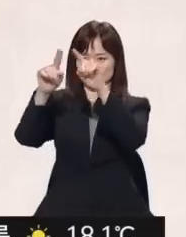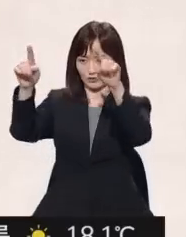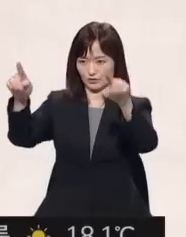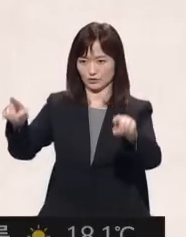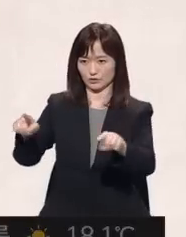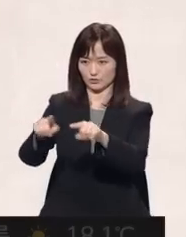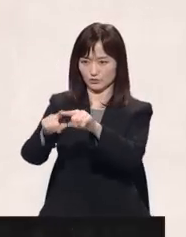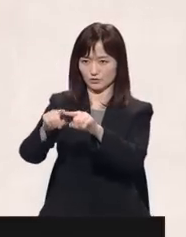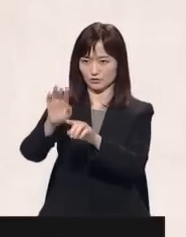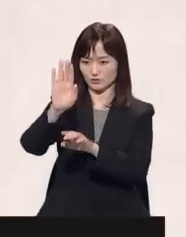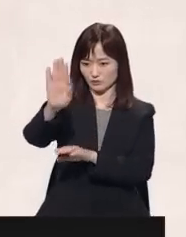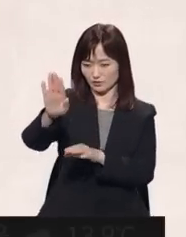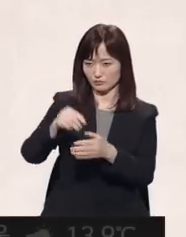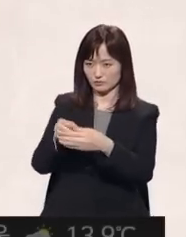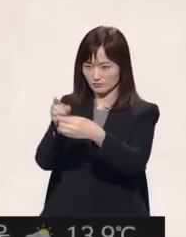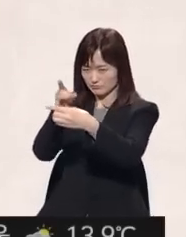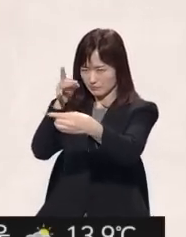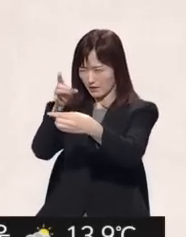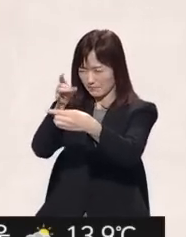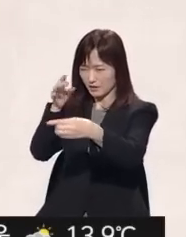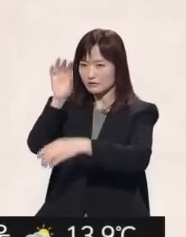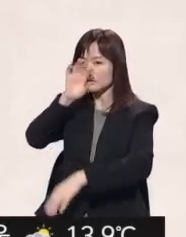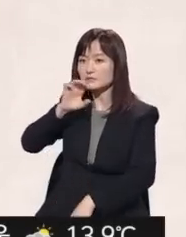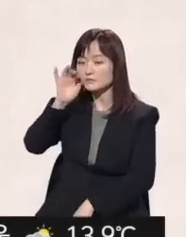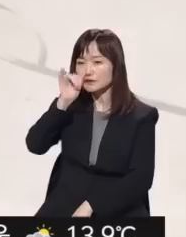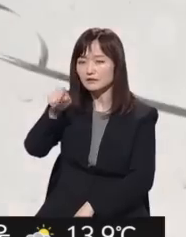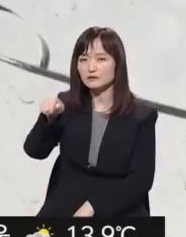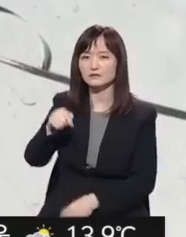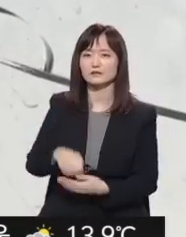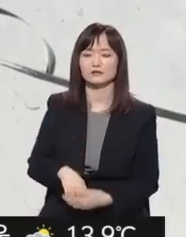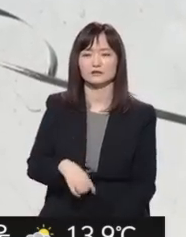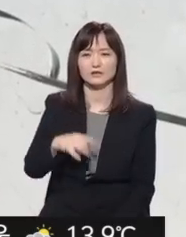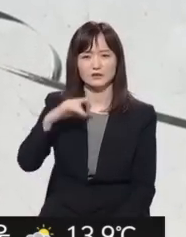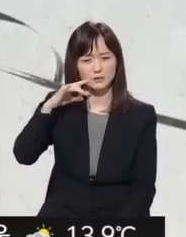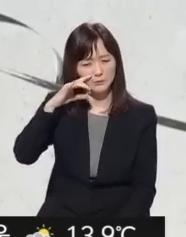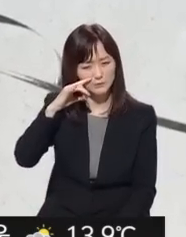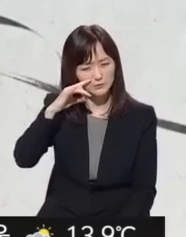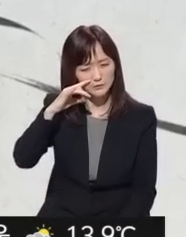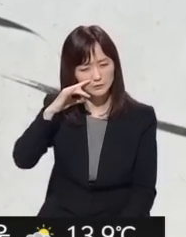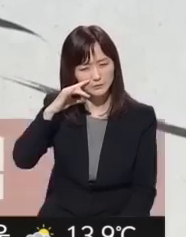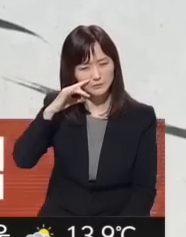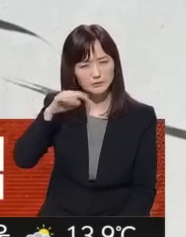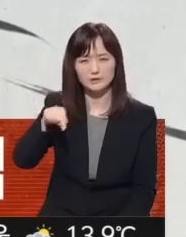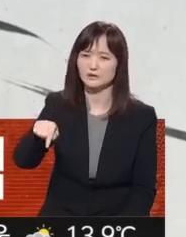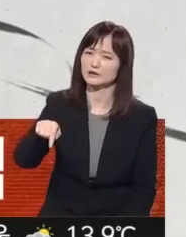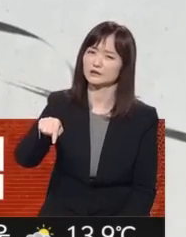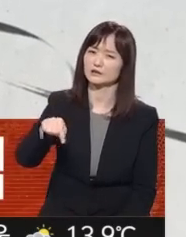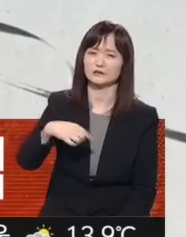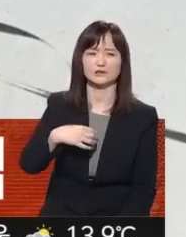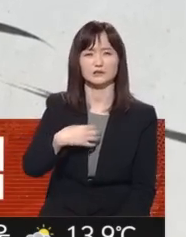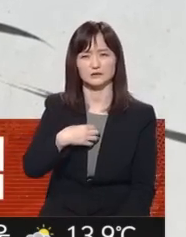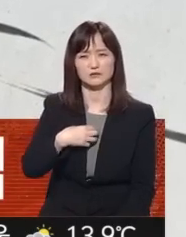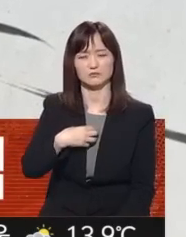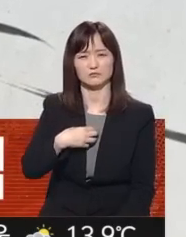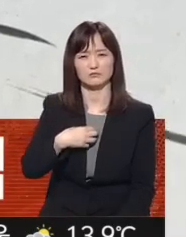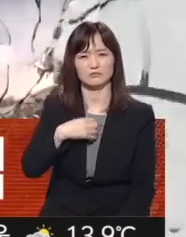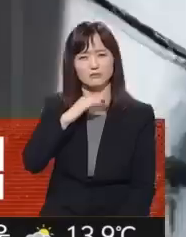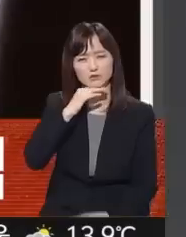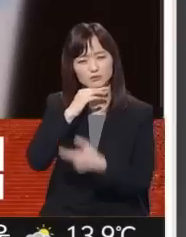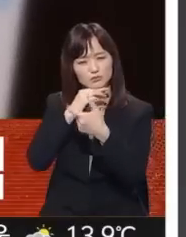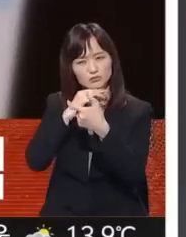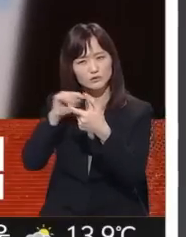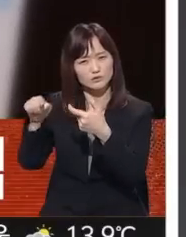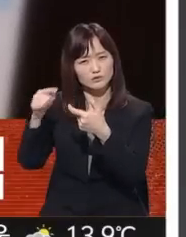그래서 호기심에 그랬다고 하기에는 얼마나 좀 위험할 수 있는 행동인데 이런 생각은 60이신데 못하셨나라는